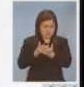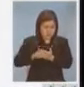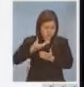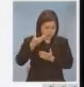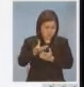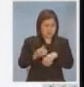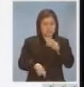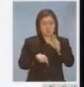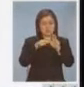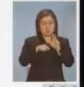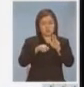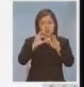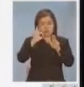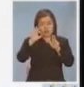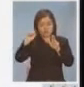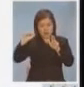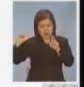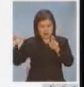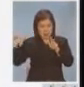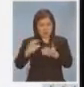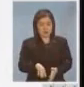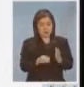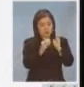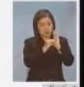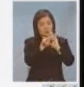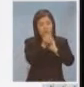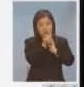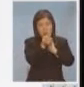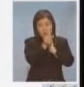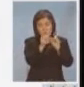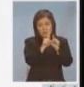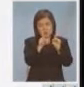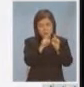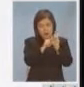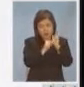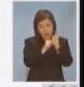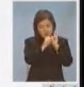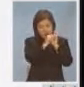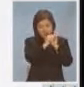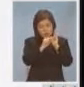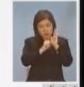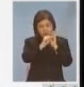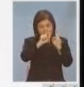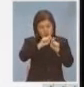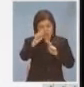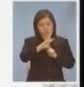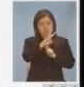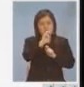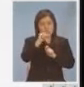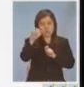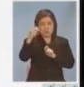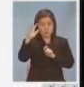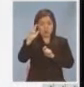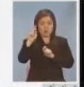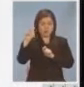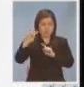านบาทค่ะสายที่2ก็คือกรุงเทพหนองคายถ้าตลอดสายก็คือ615กิโลเมตรแต่รัฐบา